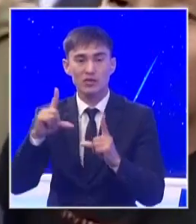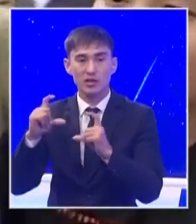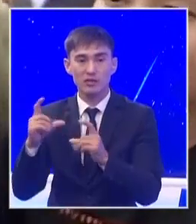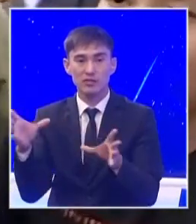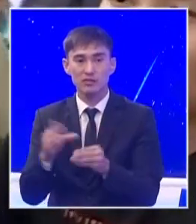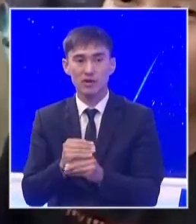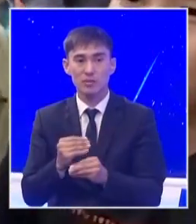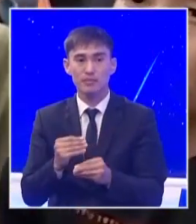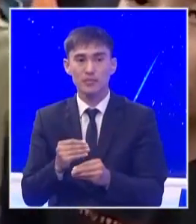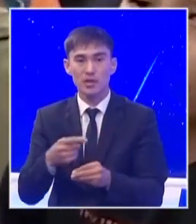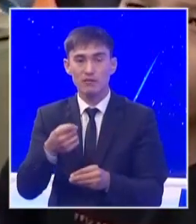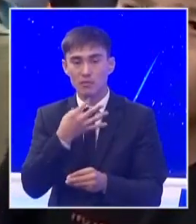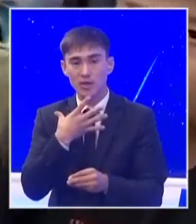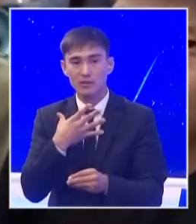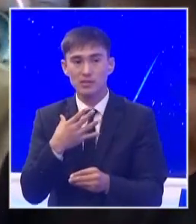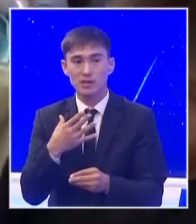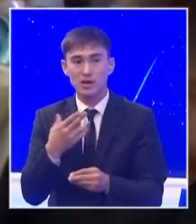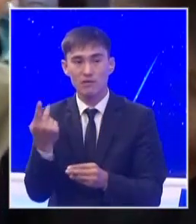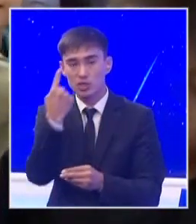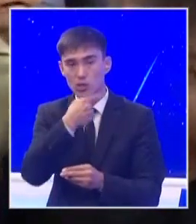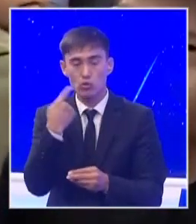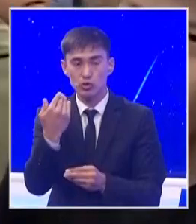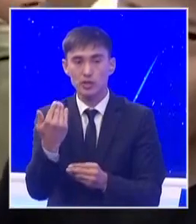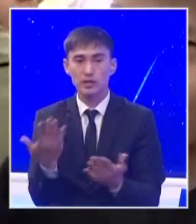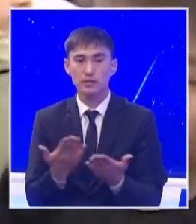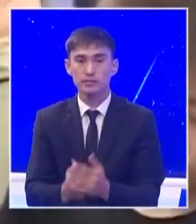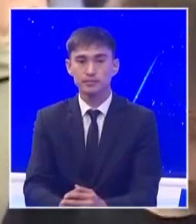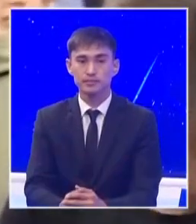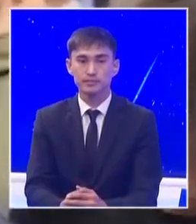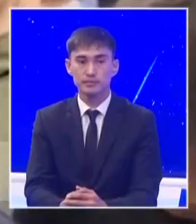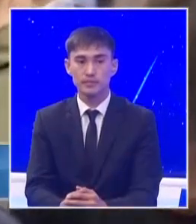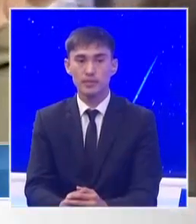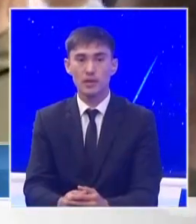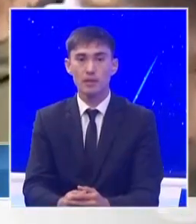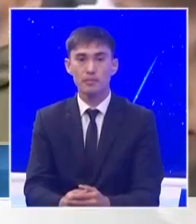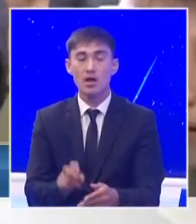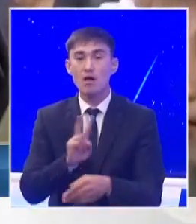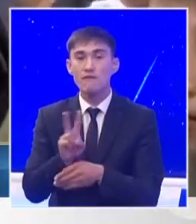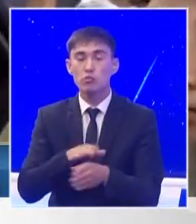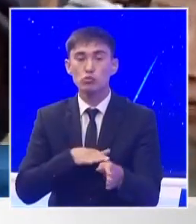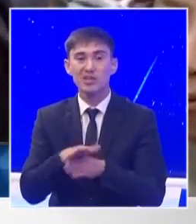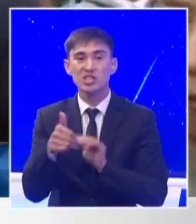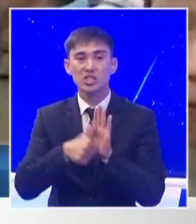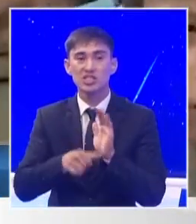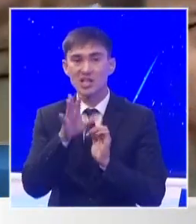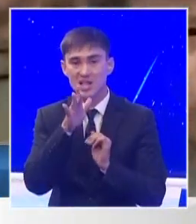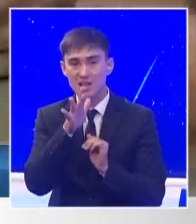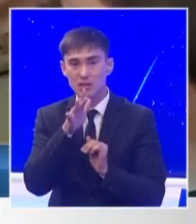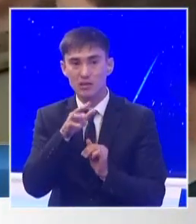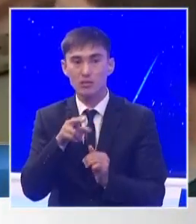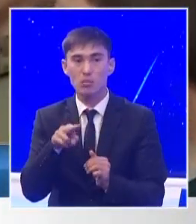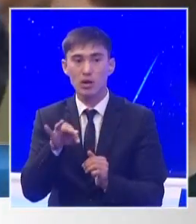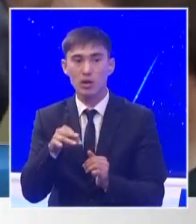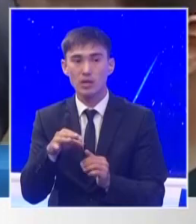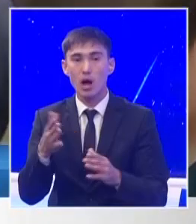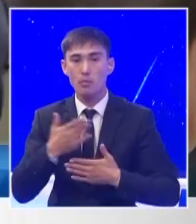вами, вас узнают, вам это нравится, как ваши эмоции? Фильму исполняется 60 лет проката, а